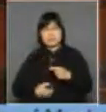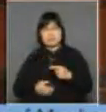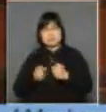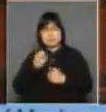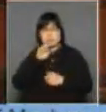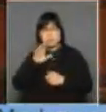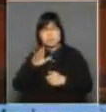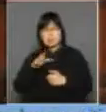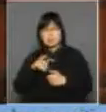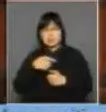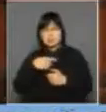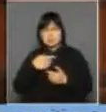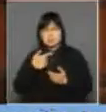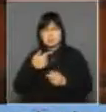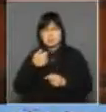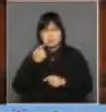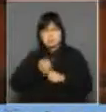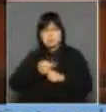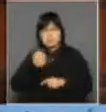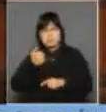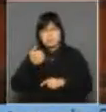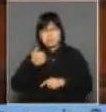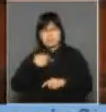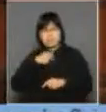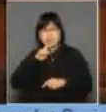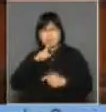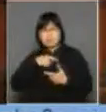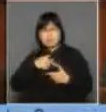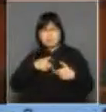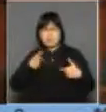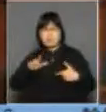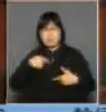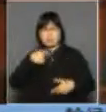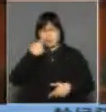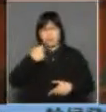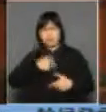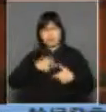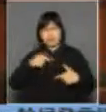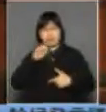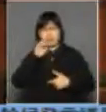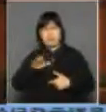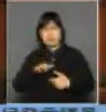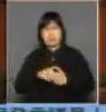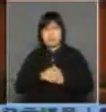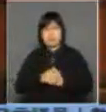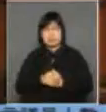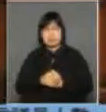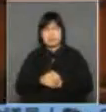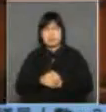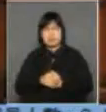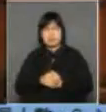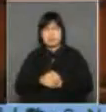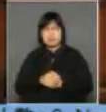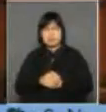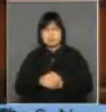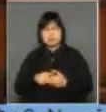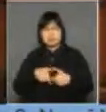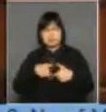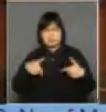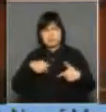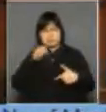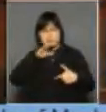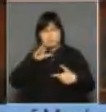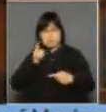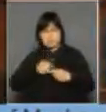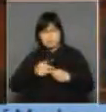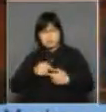金石良言，只不過有些人不夠膽說，我說了出來而已。但其實夠膽說話亦未必一定好下